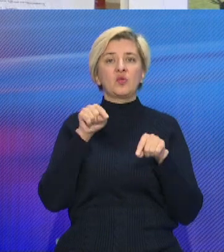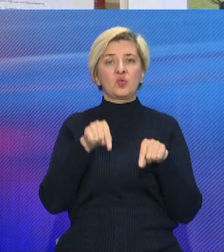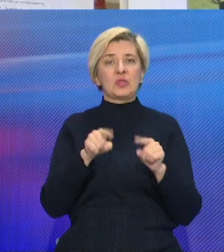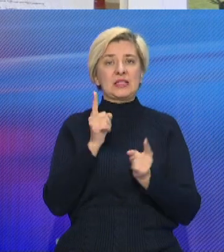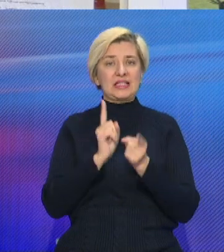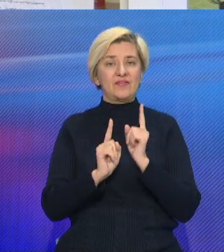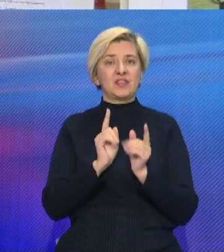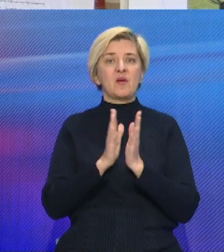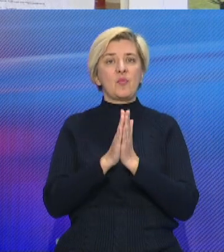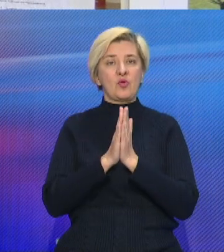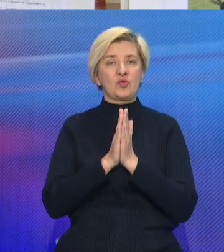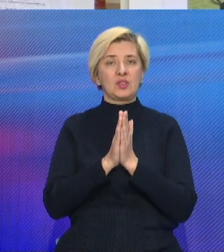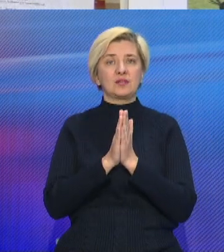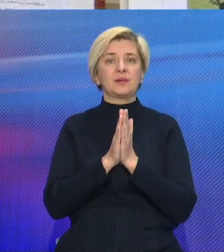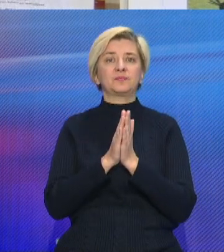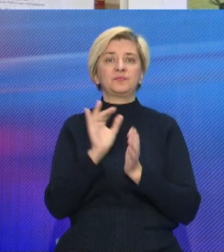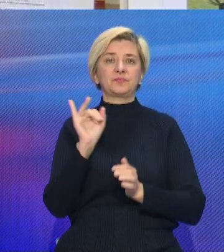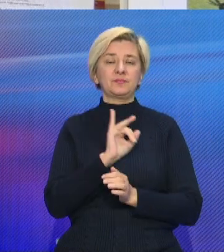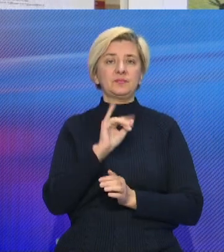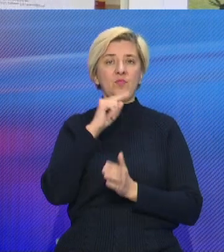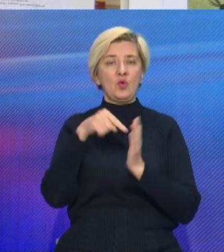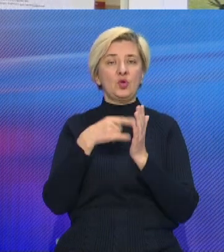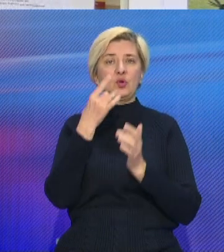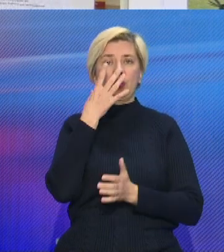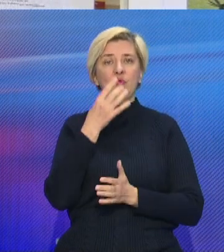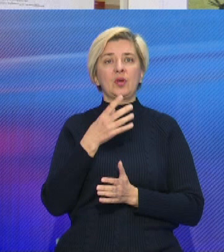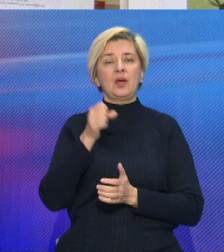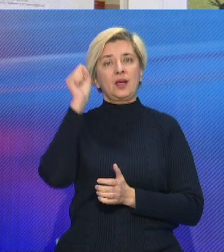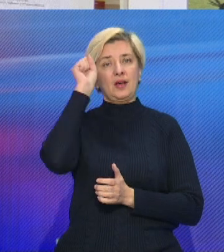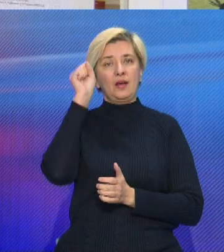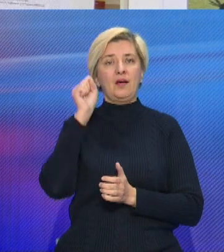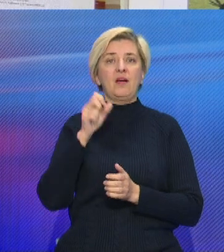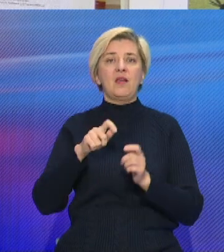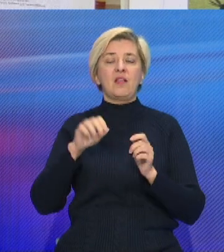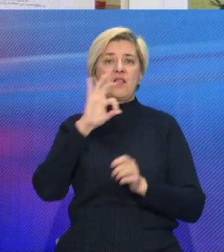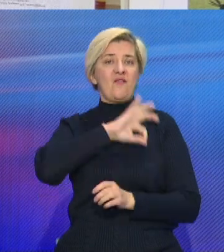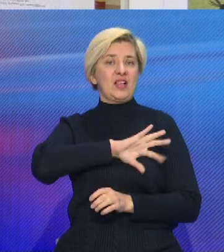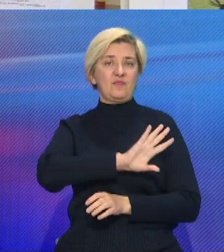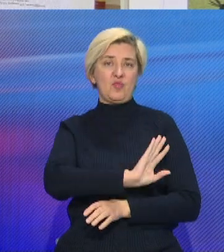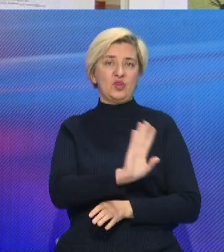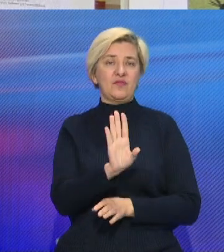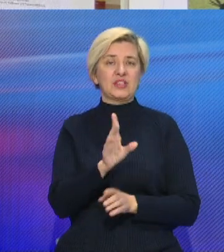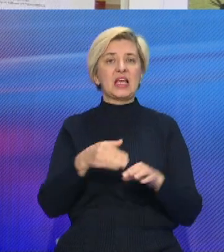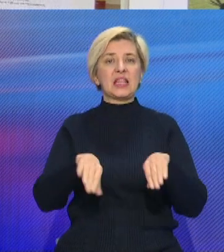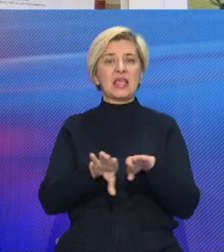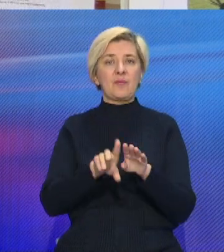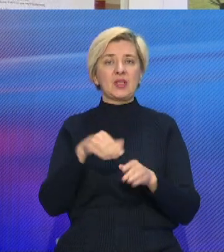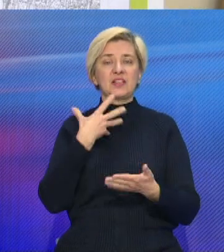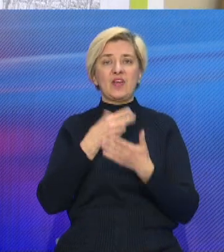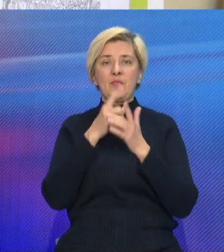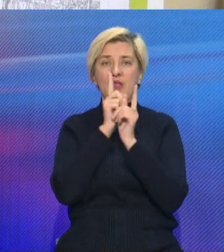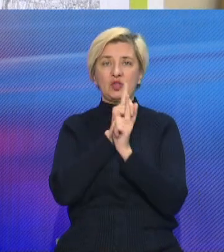очень просится, и городу Гродно грех не воспользоваться таким своим особенностями, как